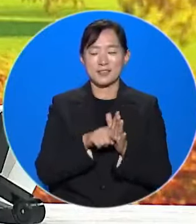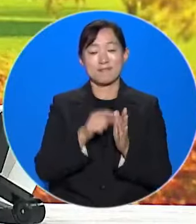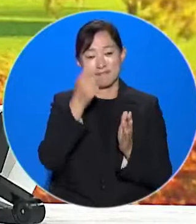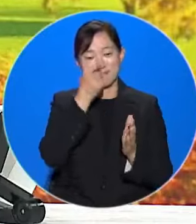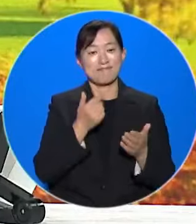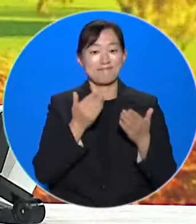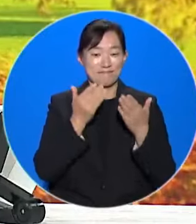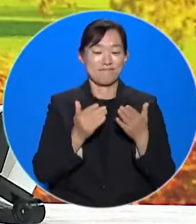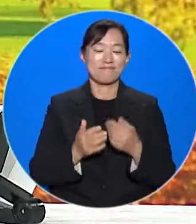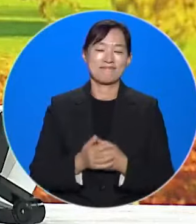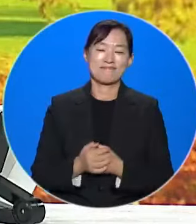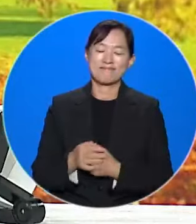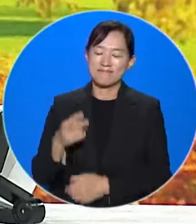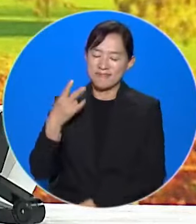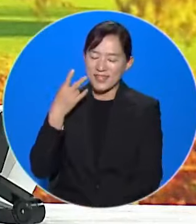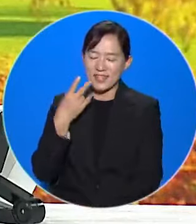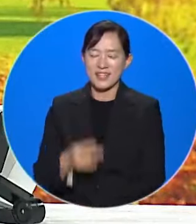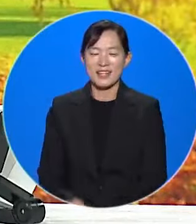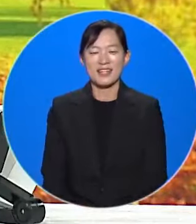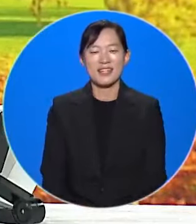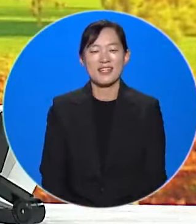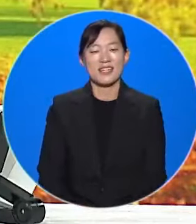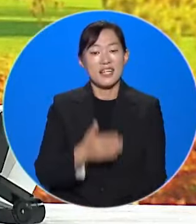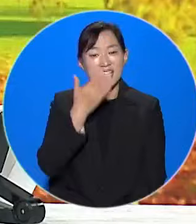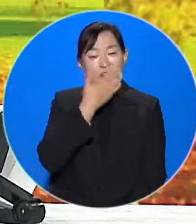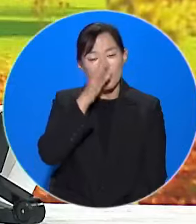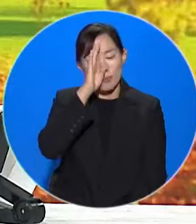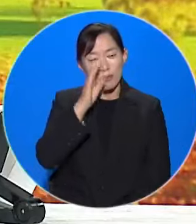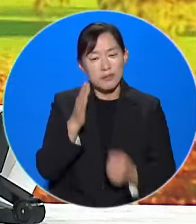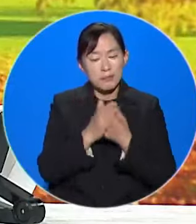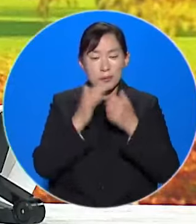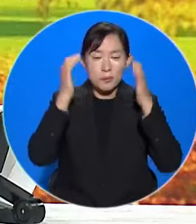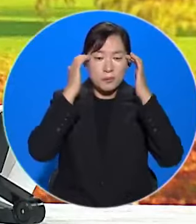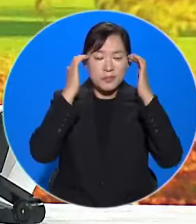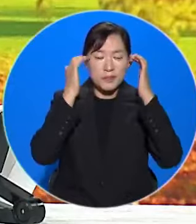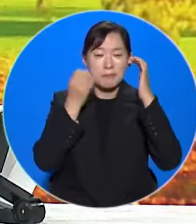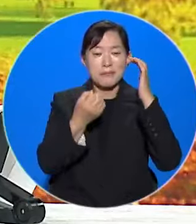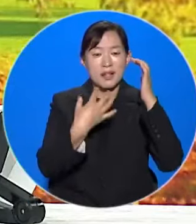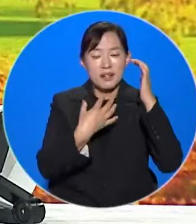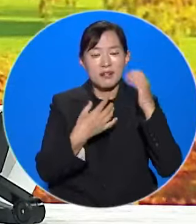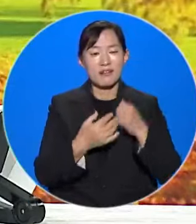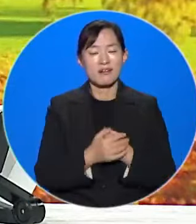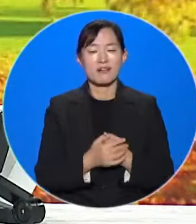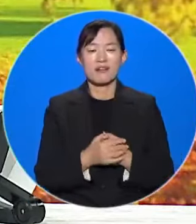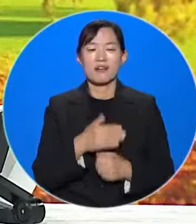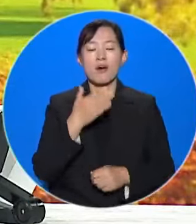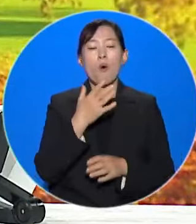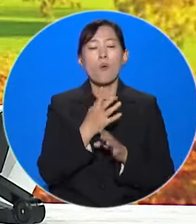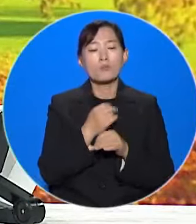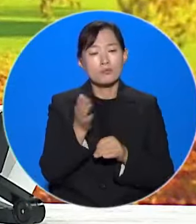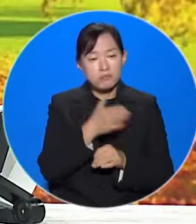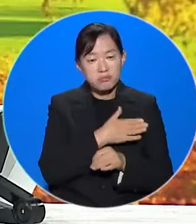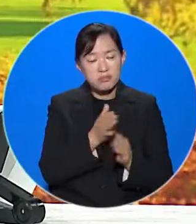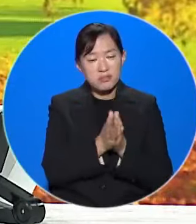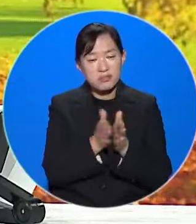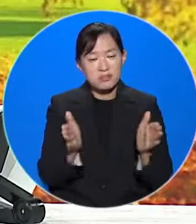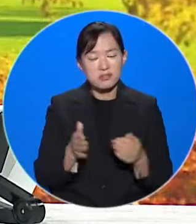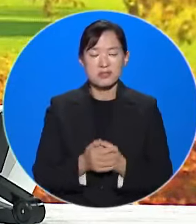그렇게 하도록 할게요. 네. 그 아까 당뇨로 고생한다고 하셨는데 네. 당뇨로 고생한 지는 얼마나 되셨어요?